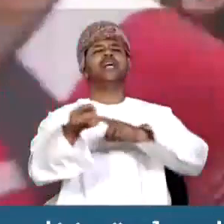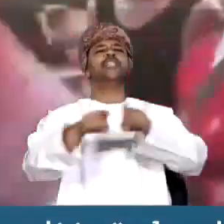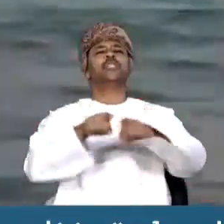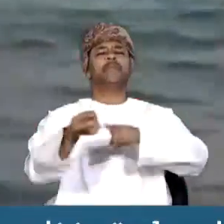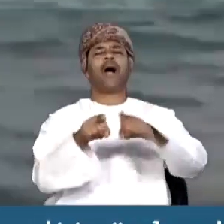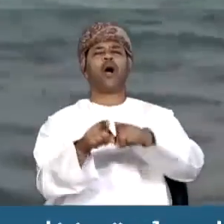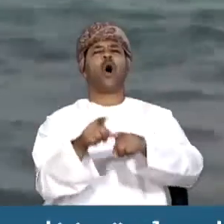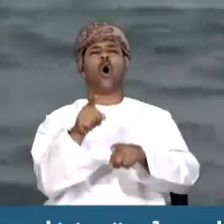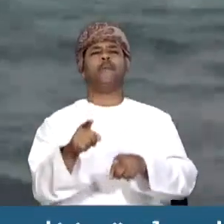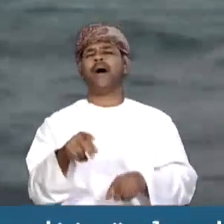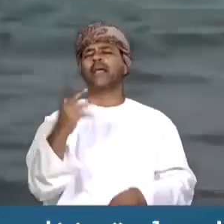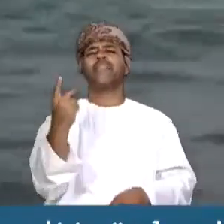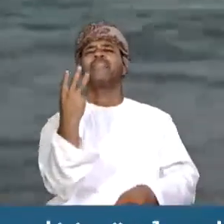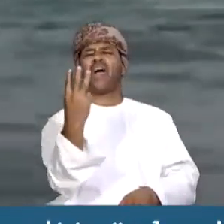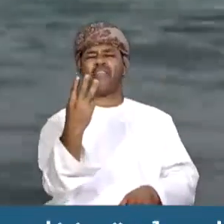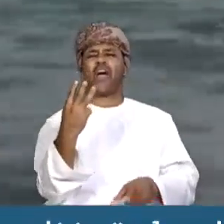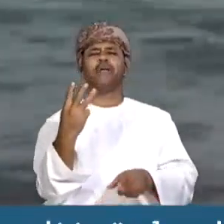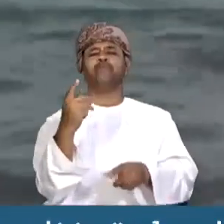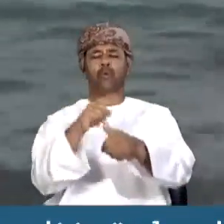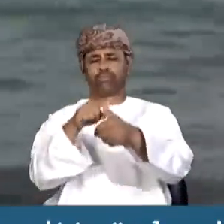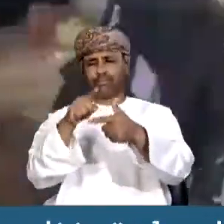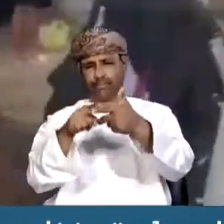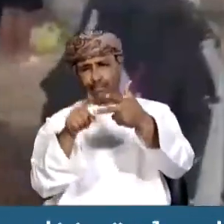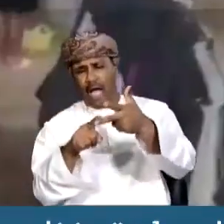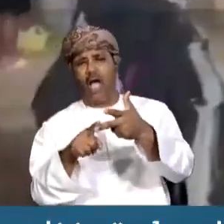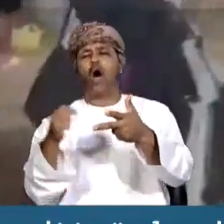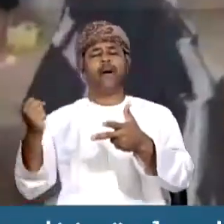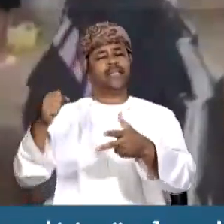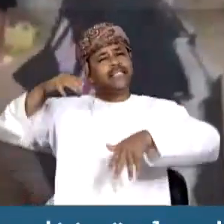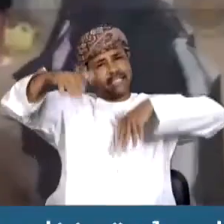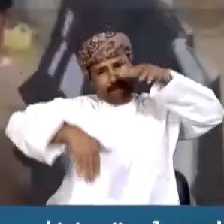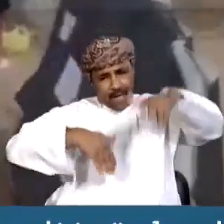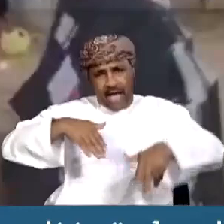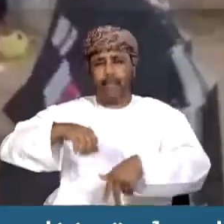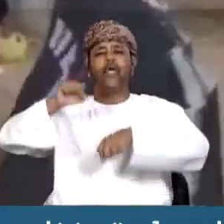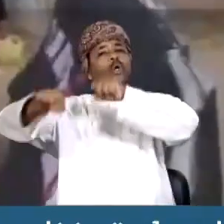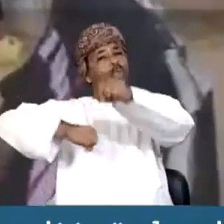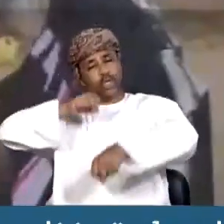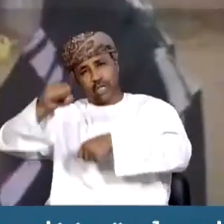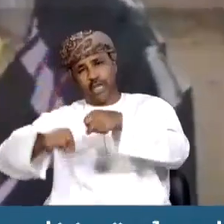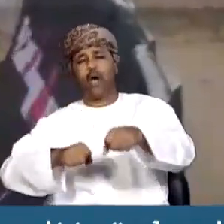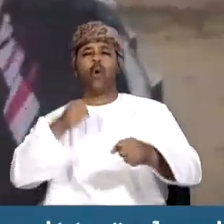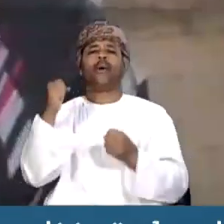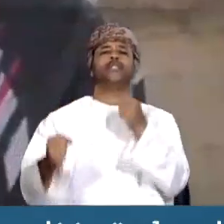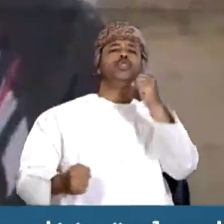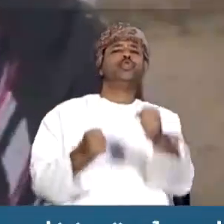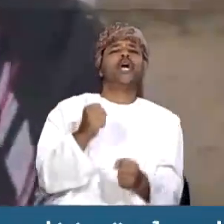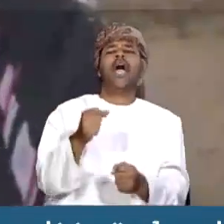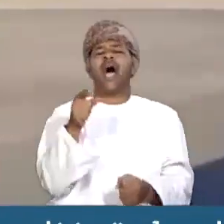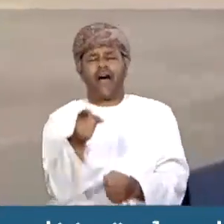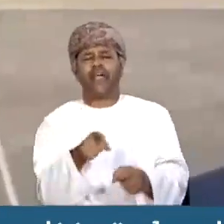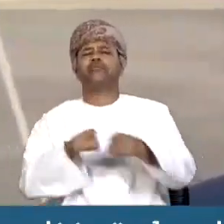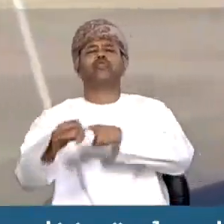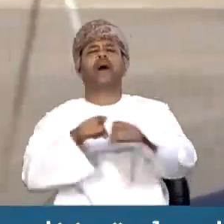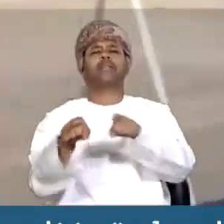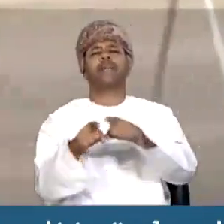يجمع أقصى ثلاث منافسات للقدرة والتحمل، وهي السباحة والدراجات الهوائية والجري، يعد السباق